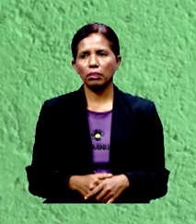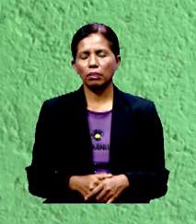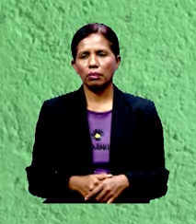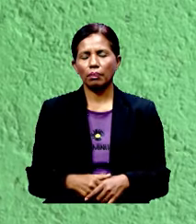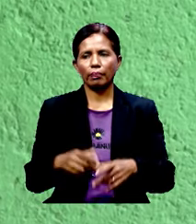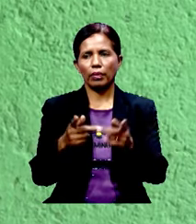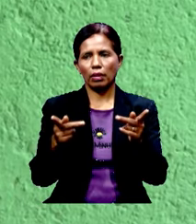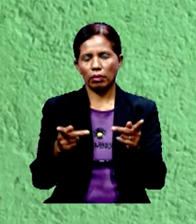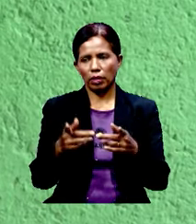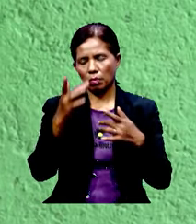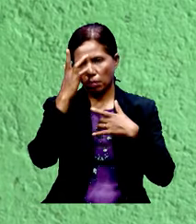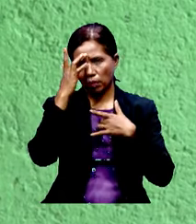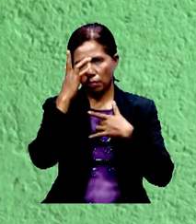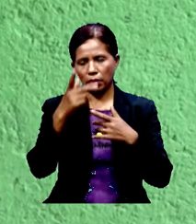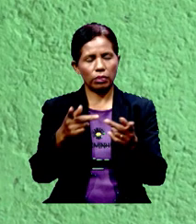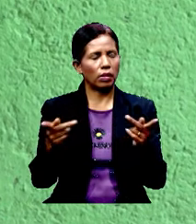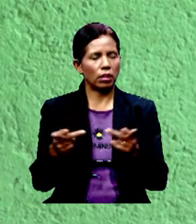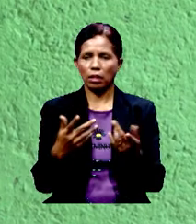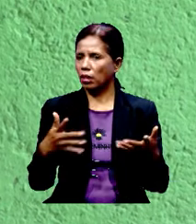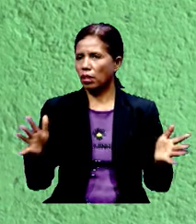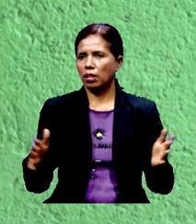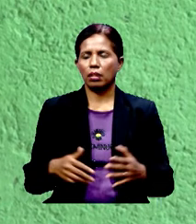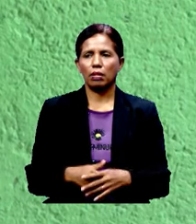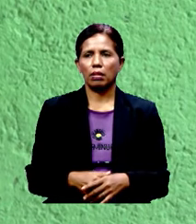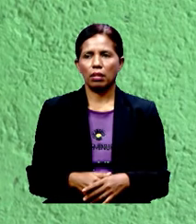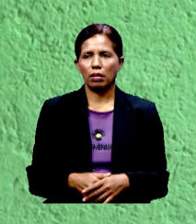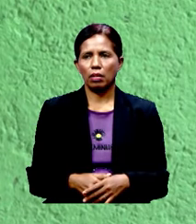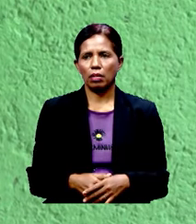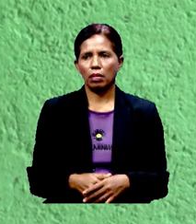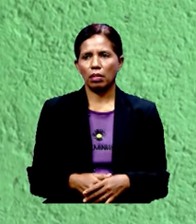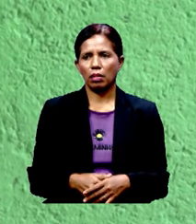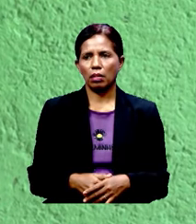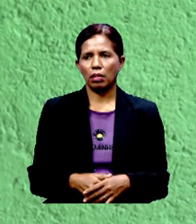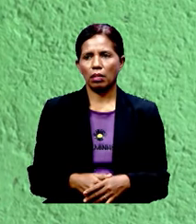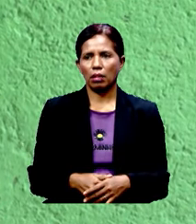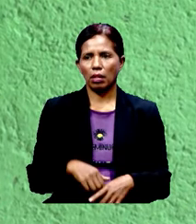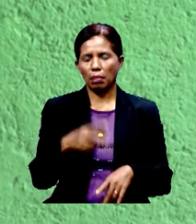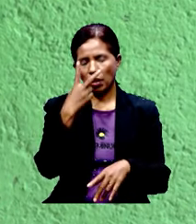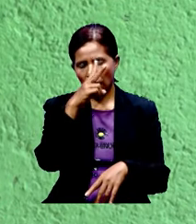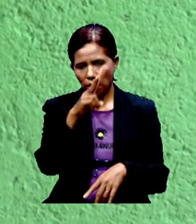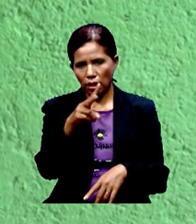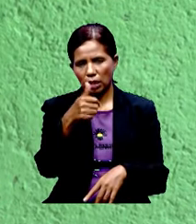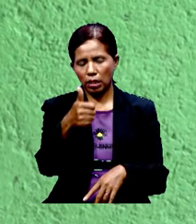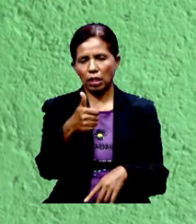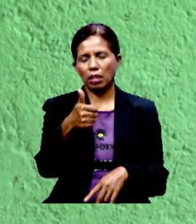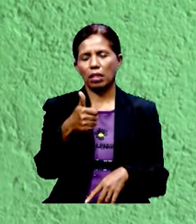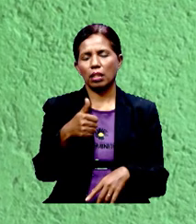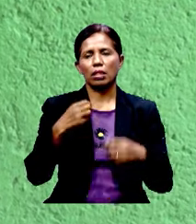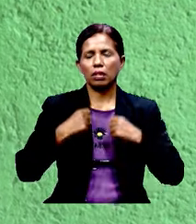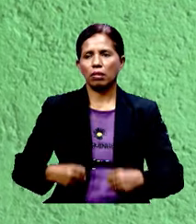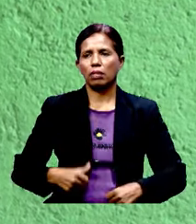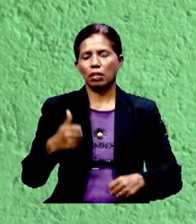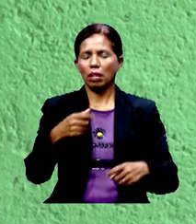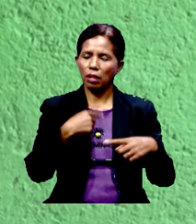Patin moras ne patin lai hesa, patin racing. Nebe mare normal erua kan normal na kan